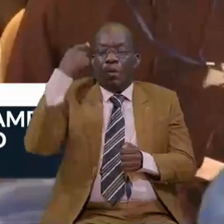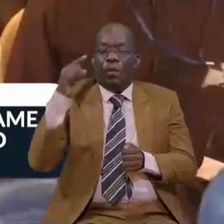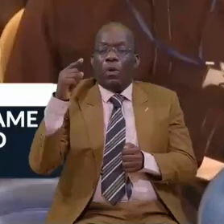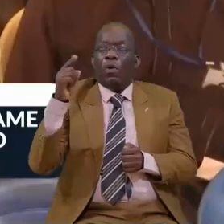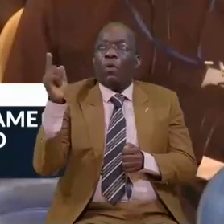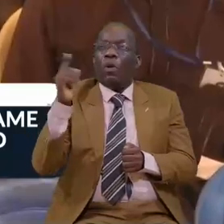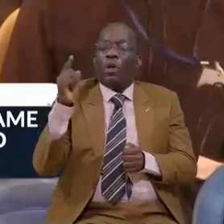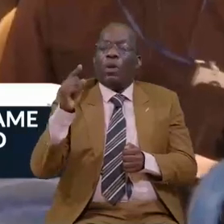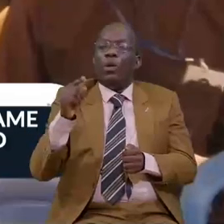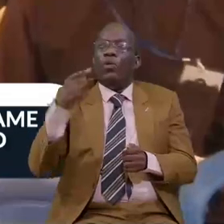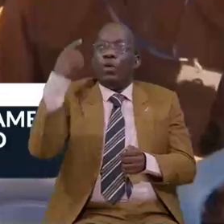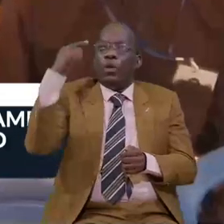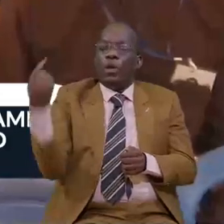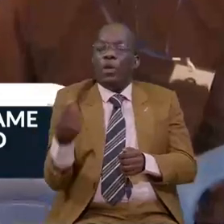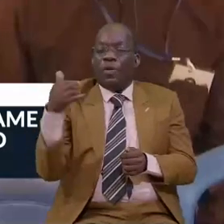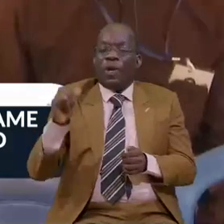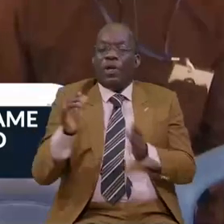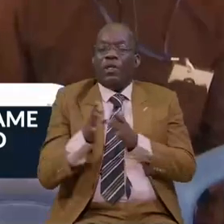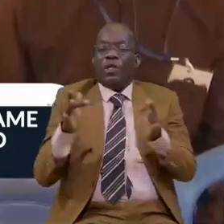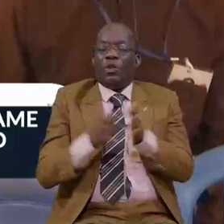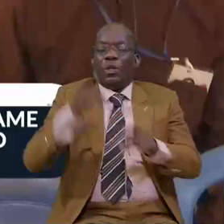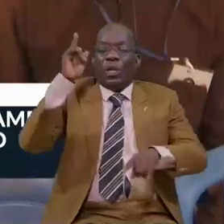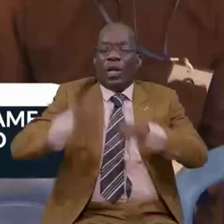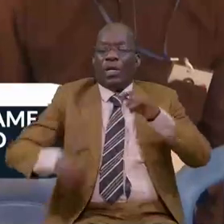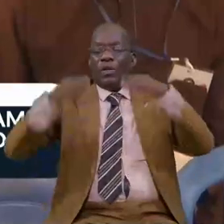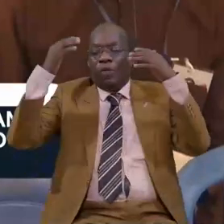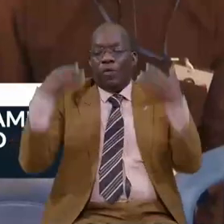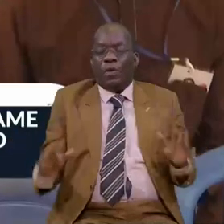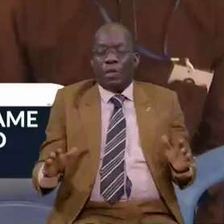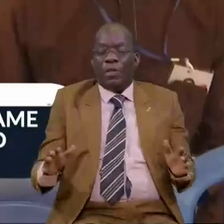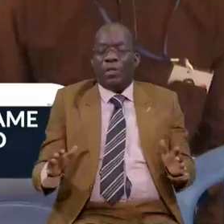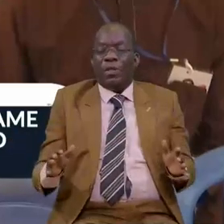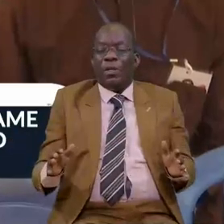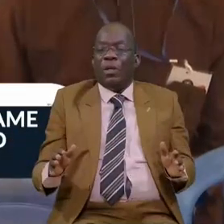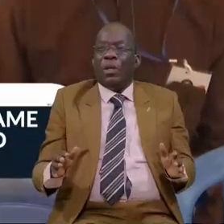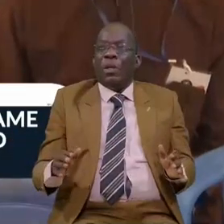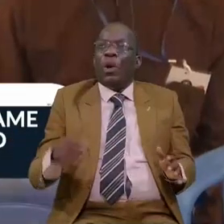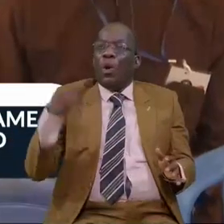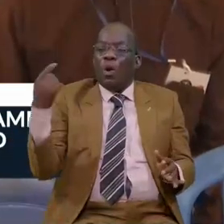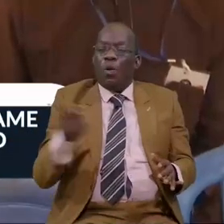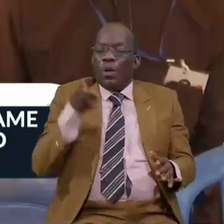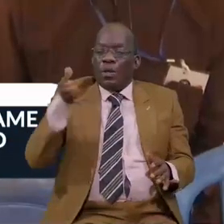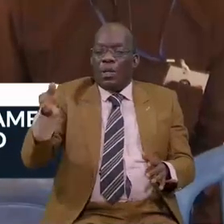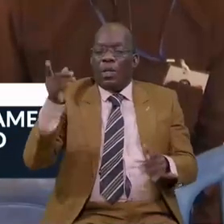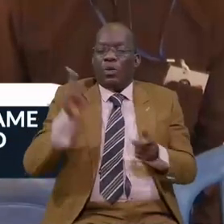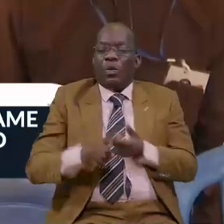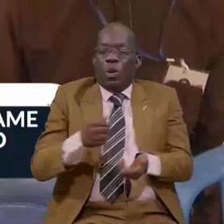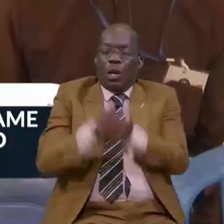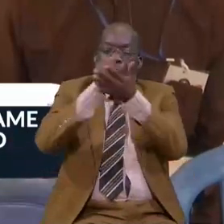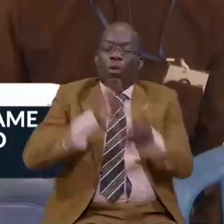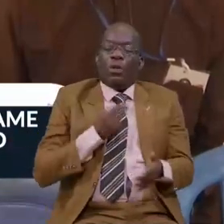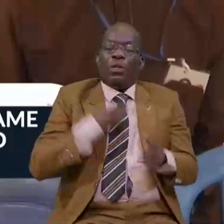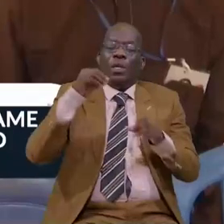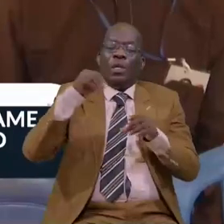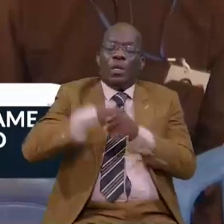inépuisable et la solution dans chaque situation. Jésus le même, hier, aujourd'hui, éternellement, avec la